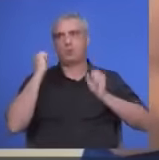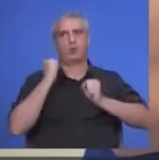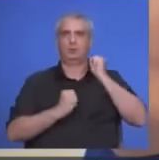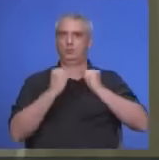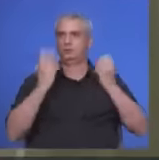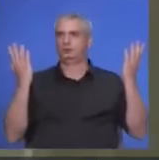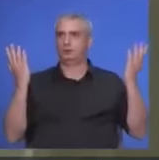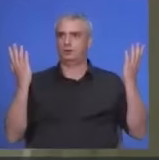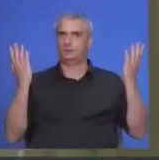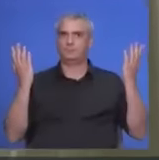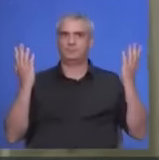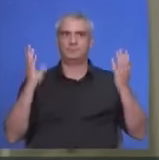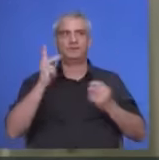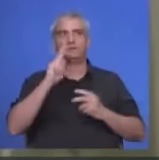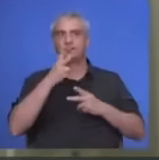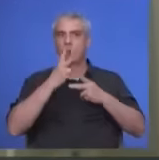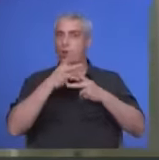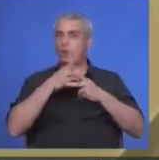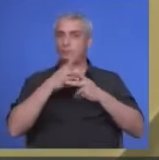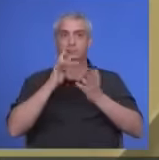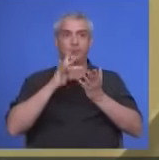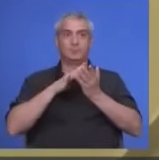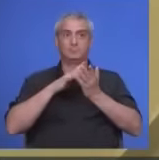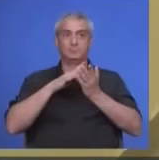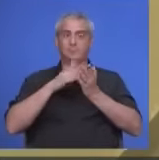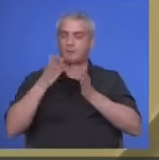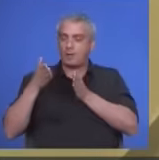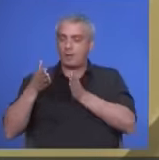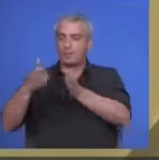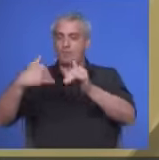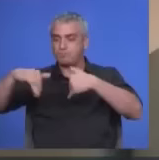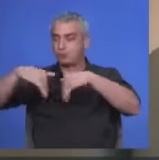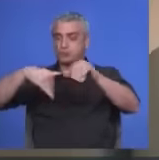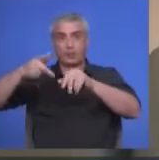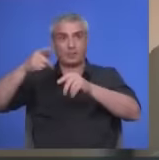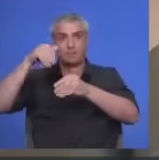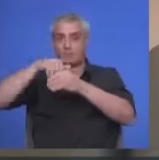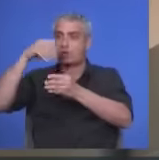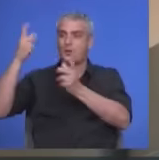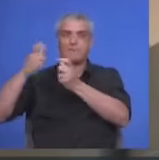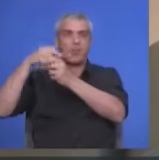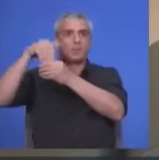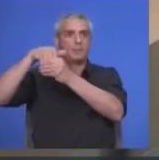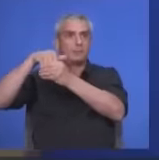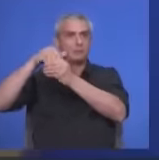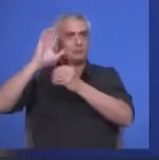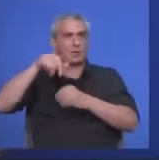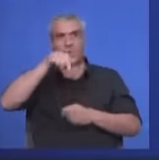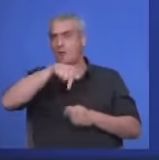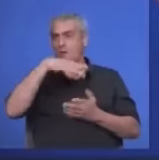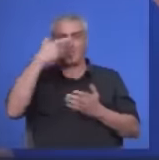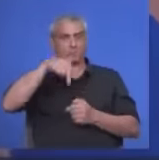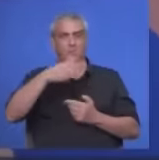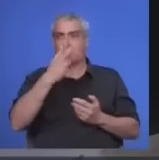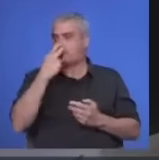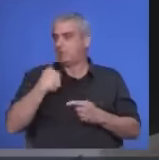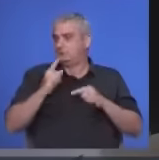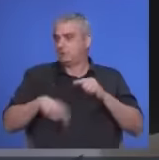קשה מאוד. אם יש לך חולים שנמצאים בפרוזדורים בכל הפנימיות, שיכלו להיות פה, בעיניי זה